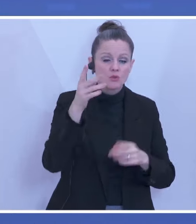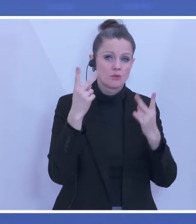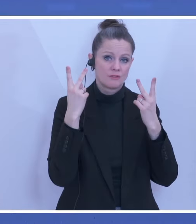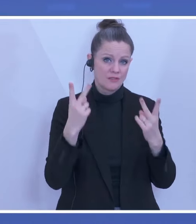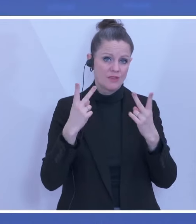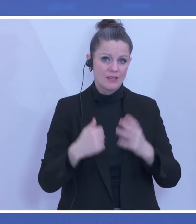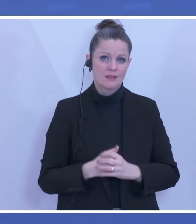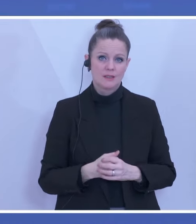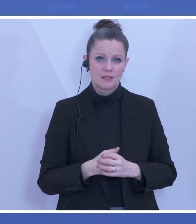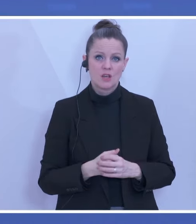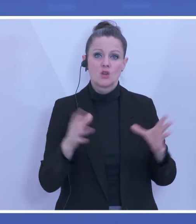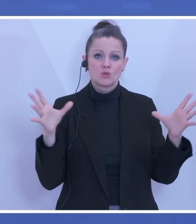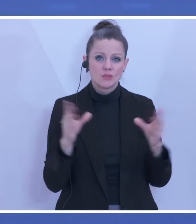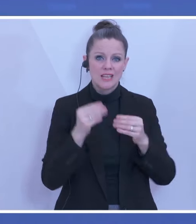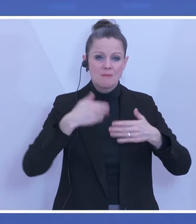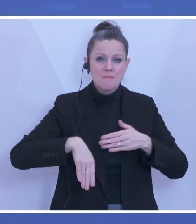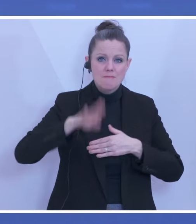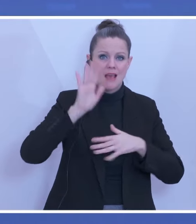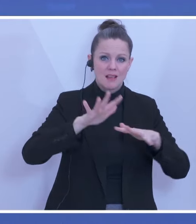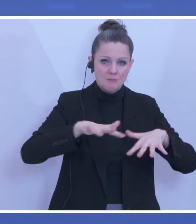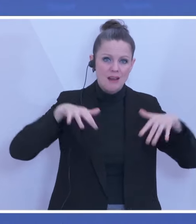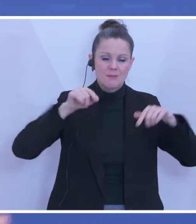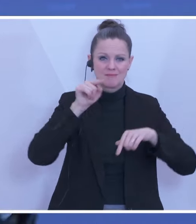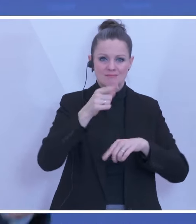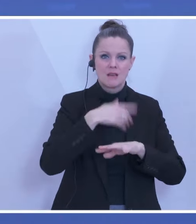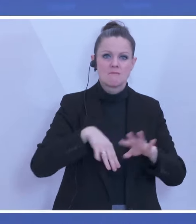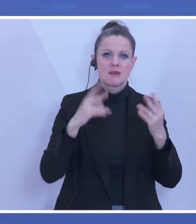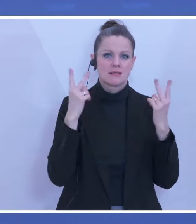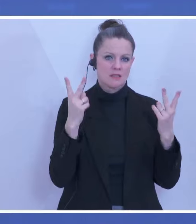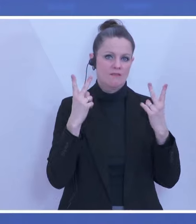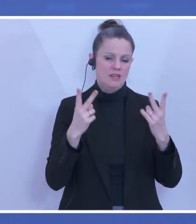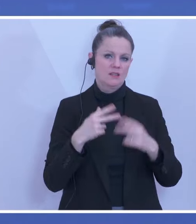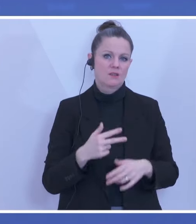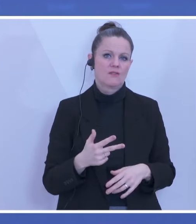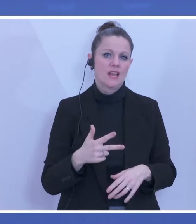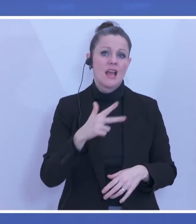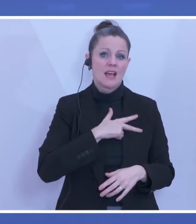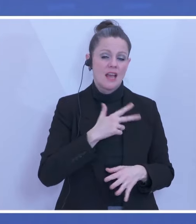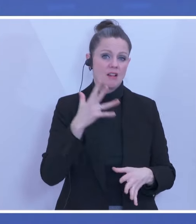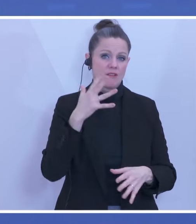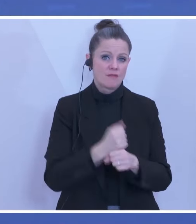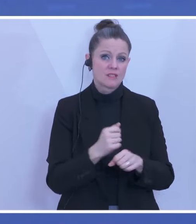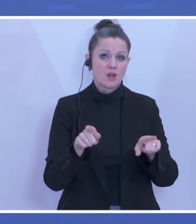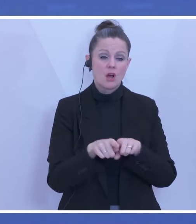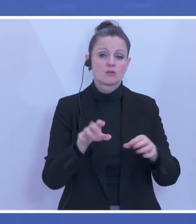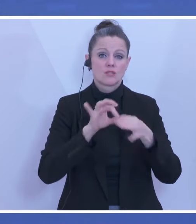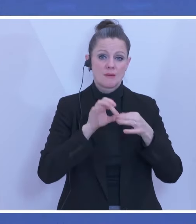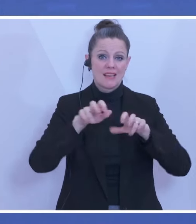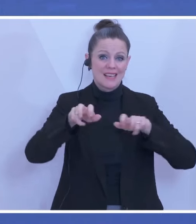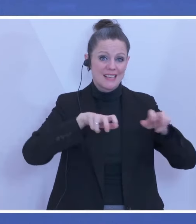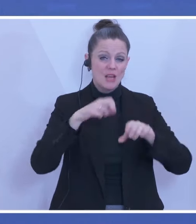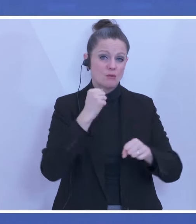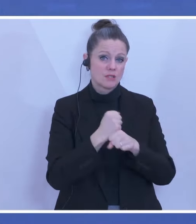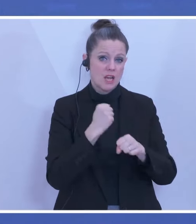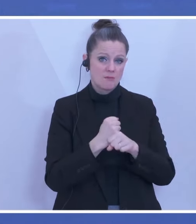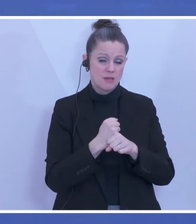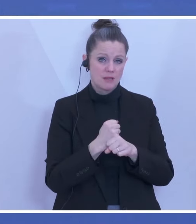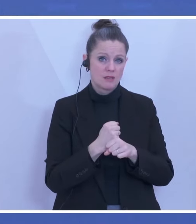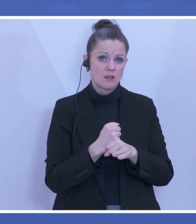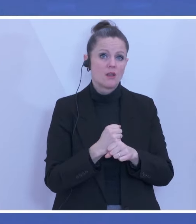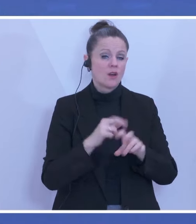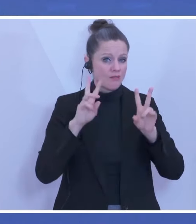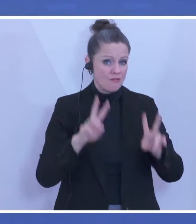um gemeinsame Mehrheiten im Parlament. Das ist das Wichtigste in unserer Realverfassung, auch was Regierungsarbeit betrifft. Und solange, und ich halte das